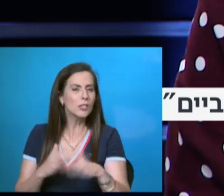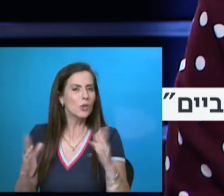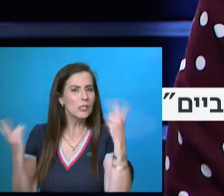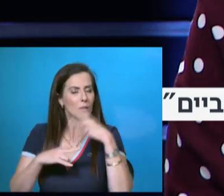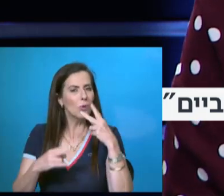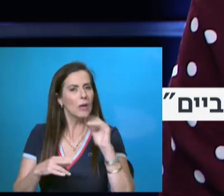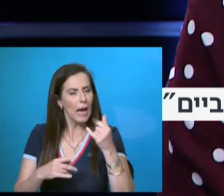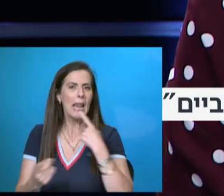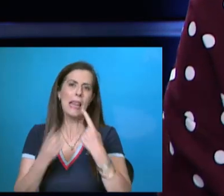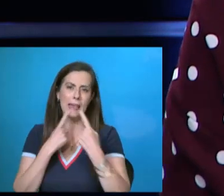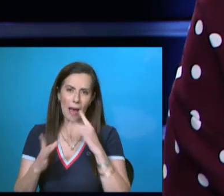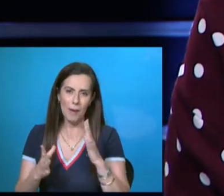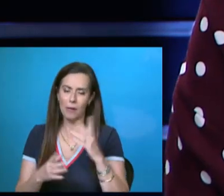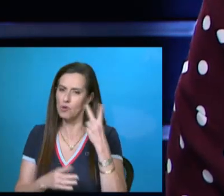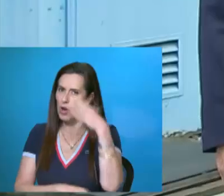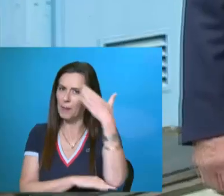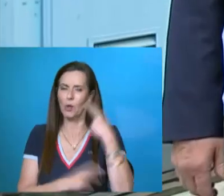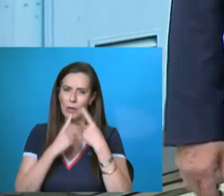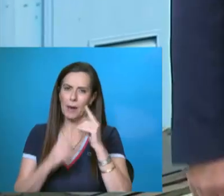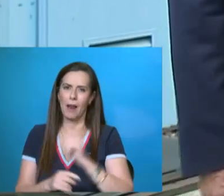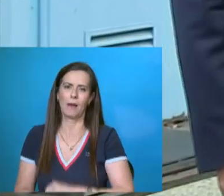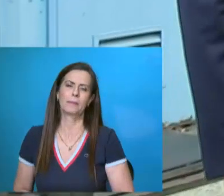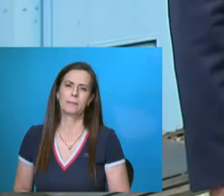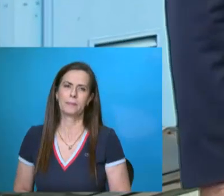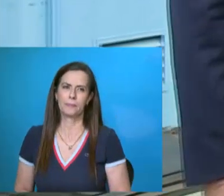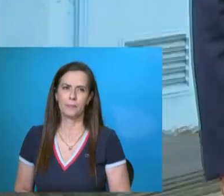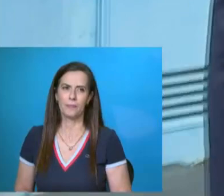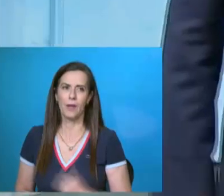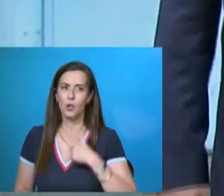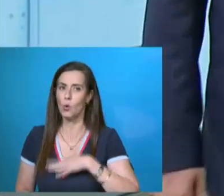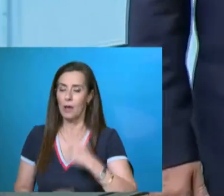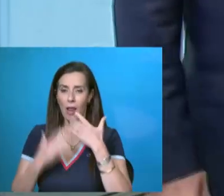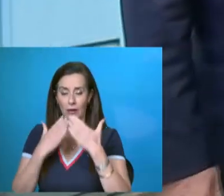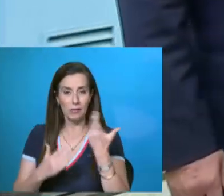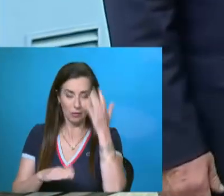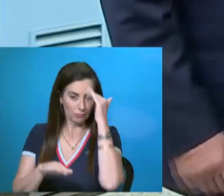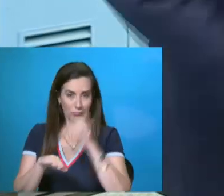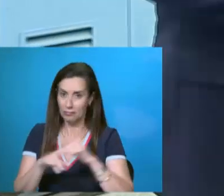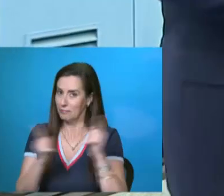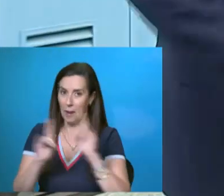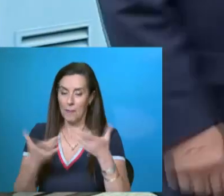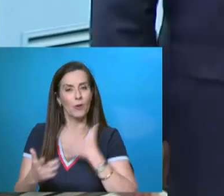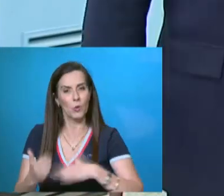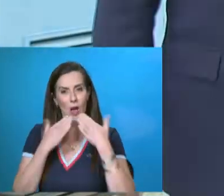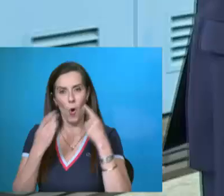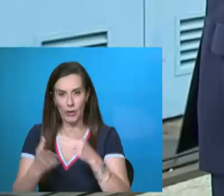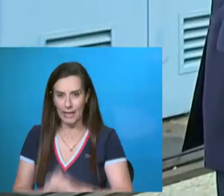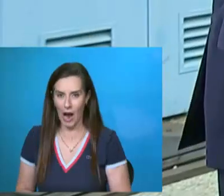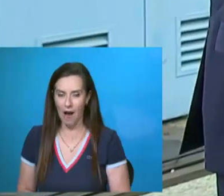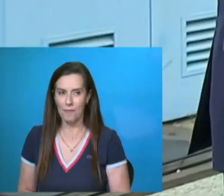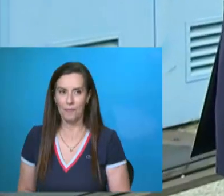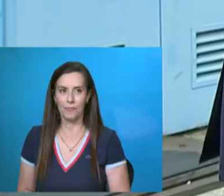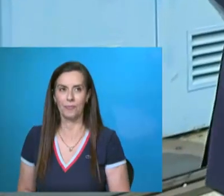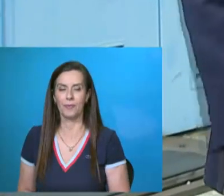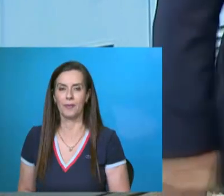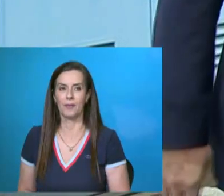שיחות הגרעין בין שתי המדינות. I just want to thank you. That was very quick notice, and I want to thank you.